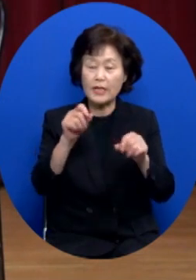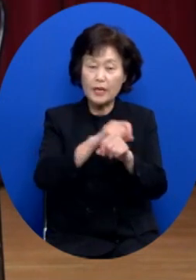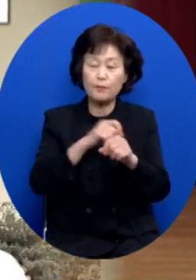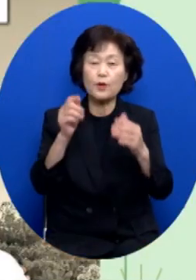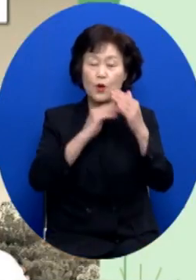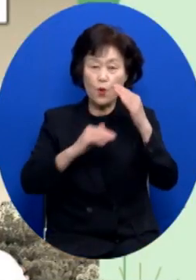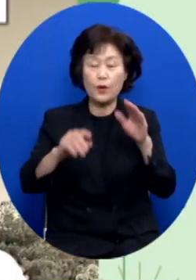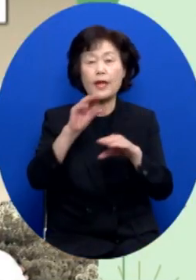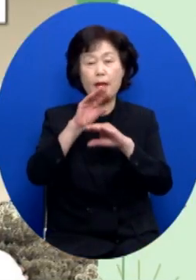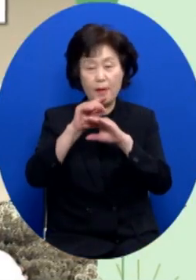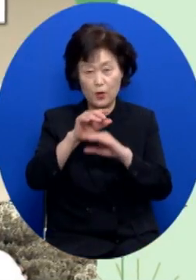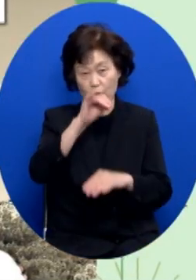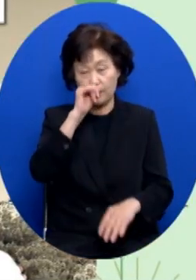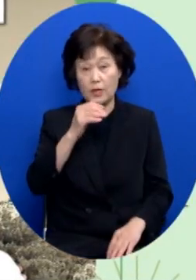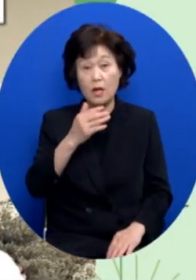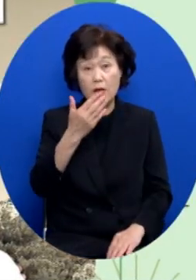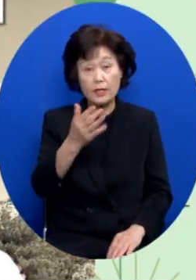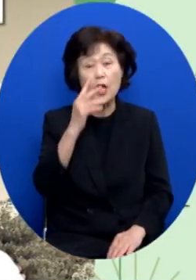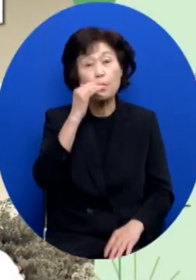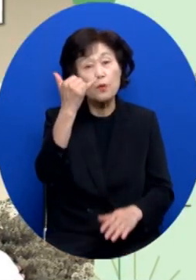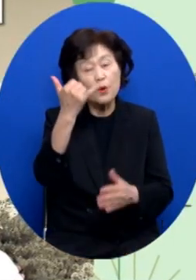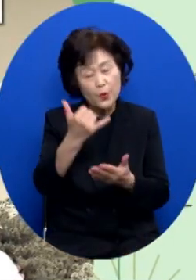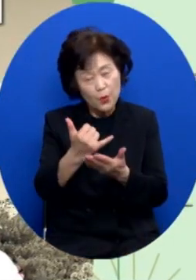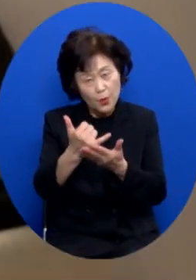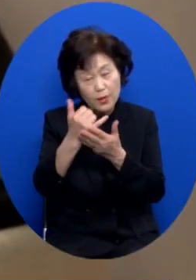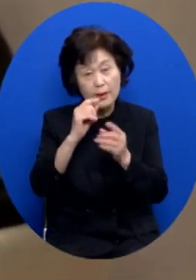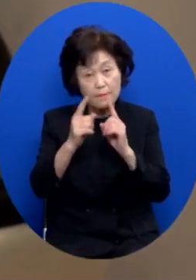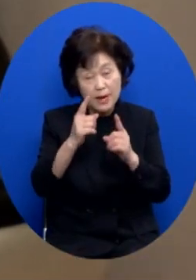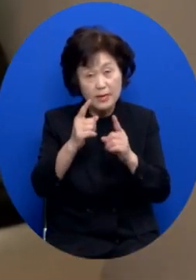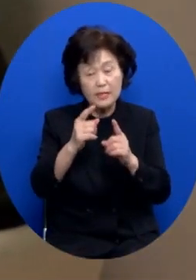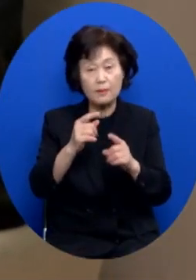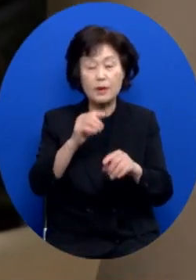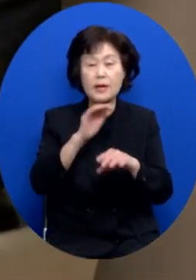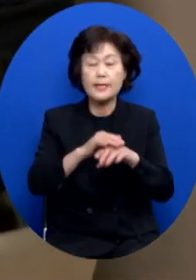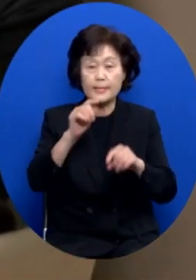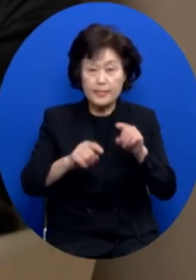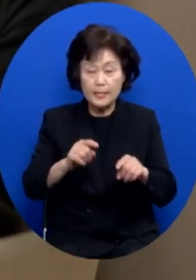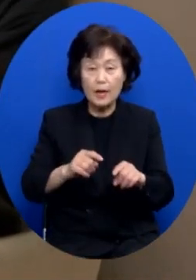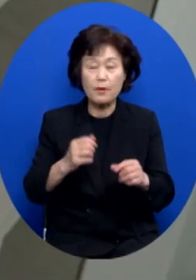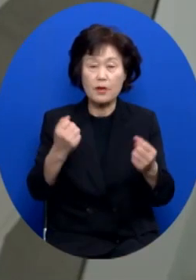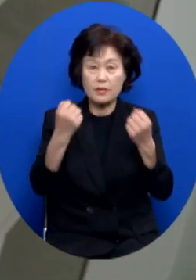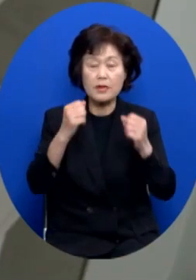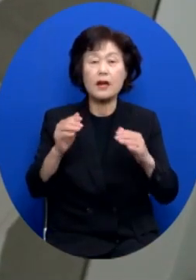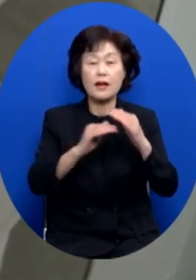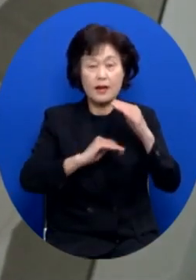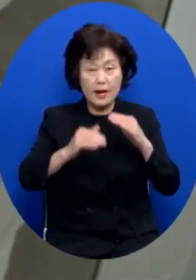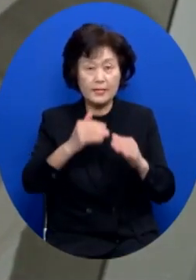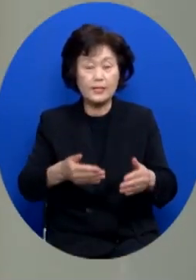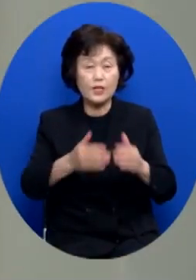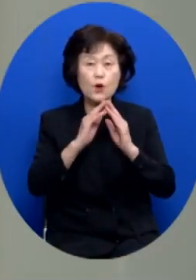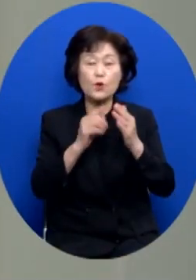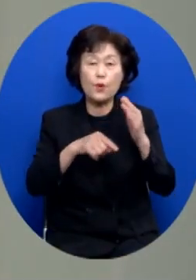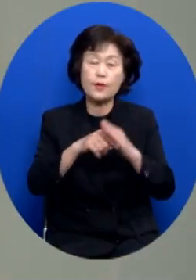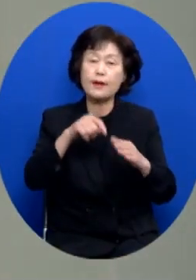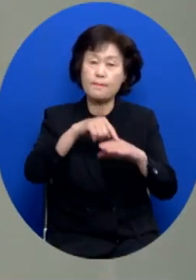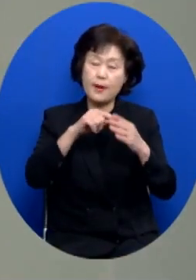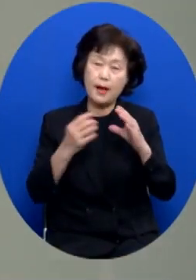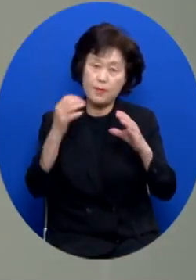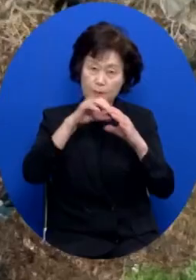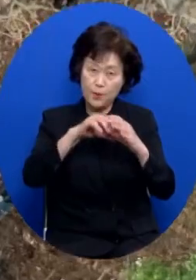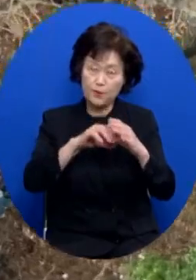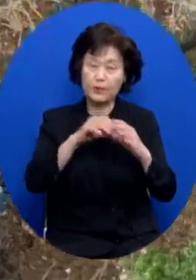찾아갑니다 내 부모를 공경하라는 말씀을 실생활에 전하며 건강한 가정을 세우기 위한 마음이